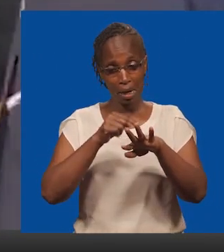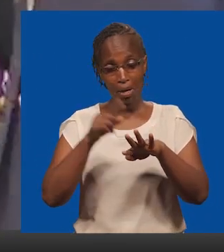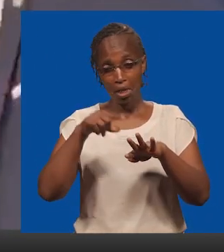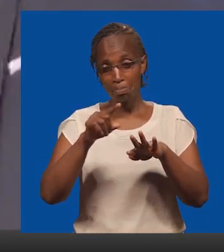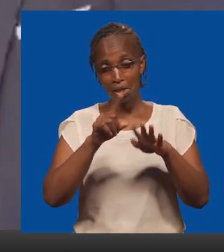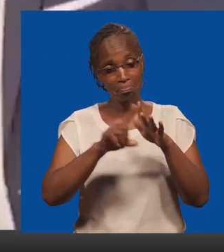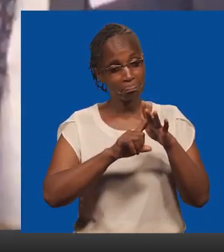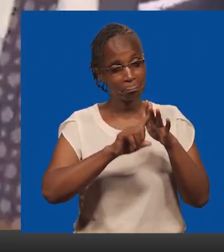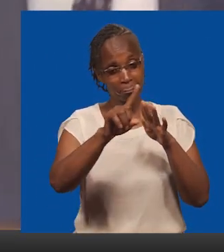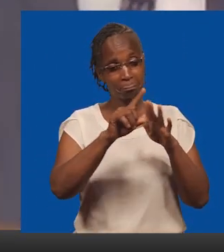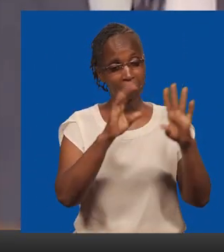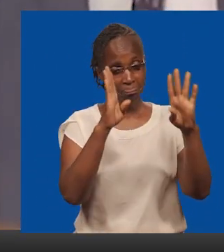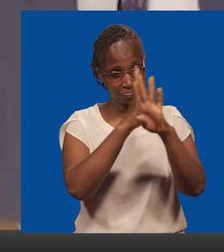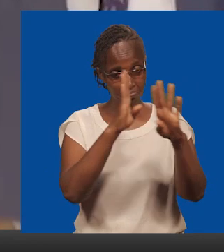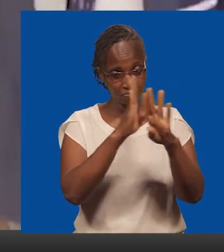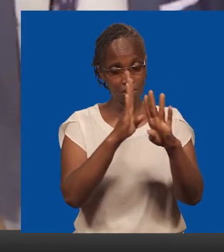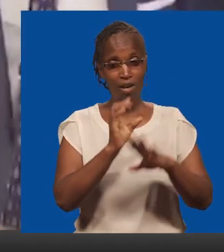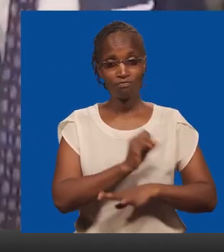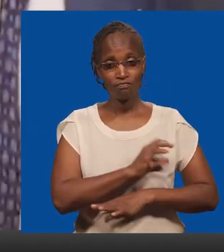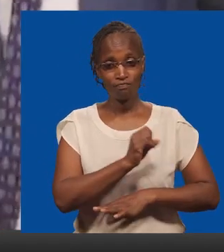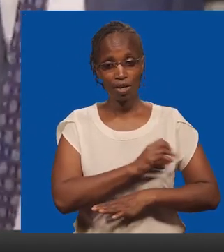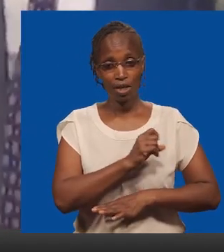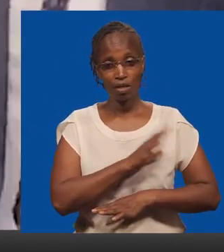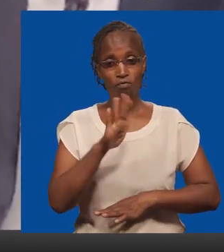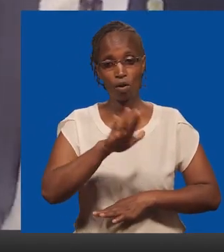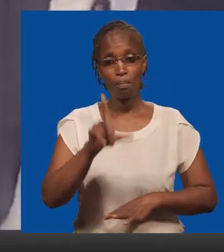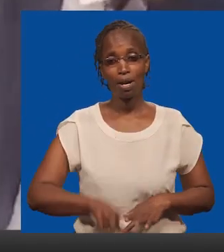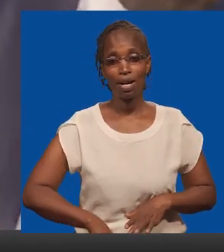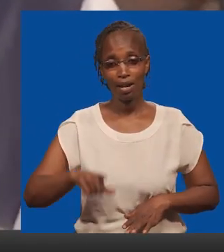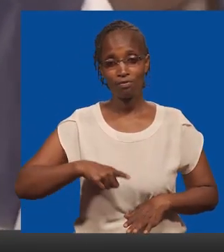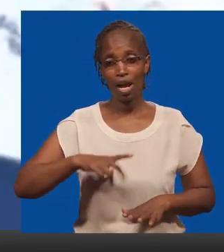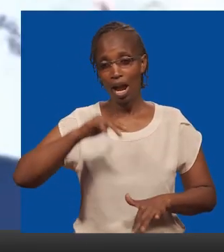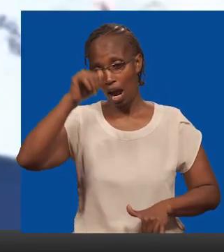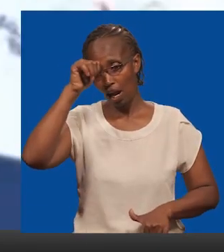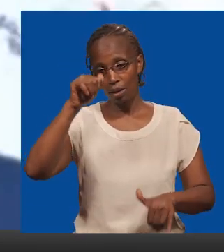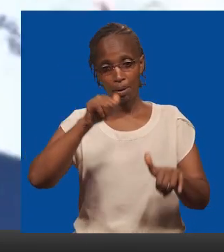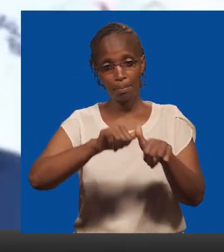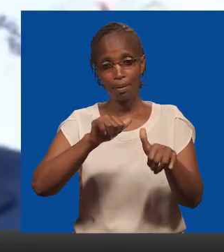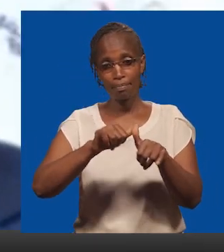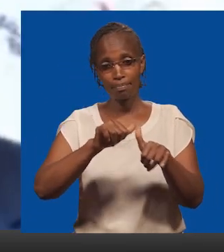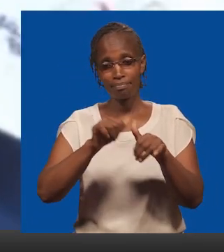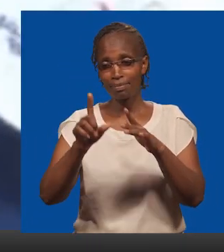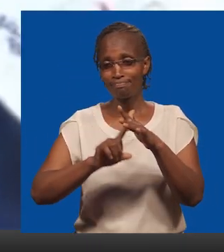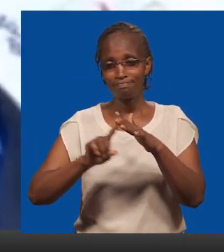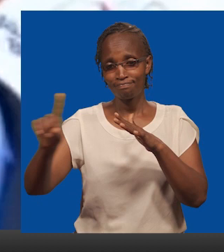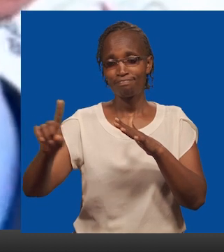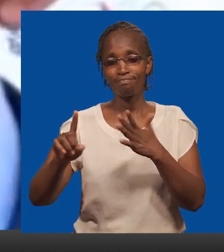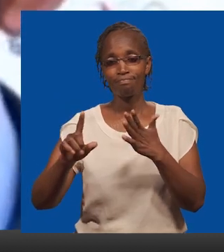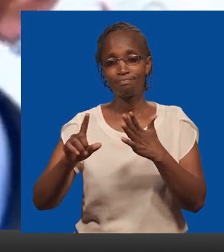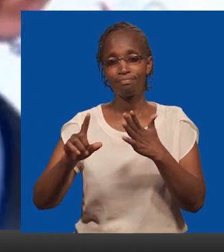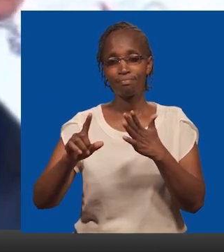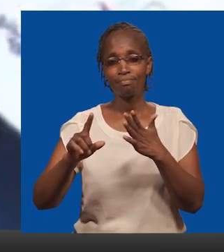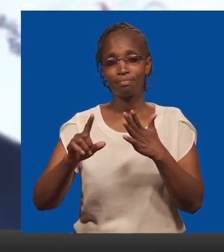walazimu walikuwa wanaelekea mafichoni wakihofia maisha yao. I recall going